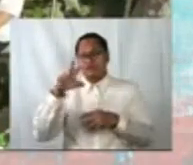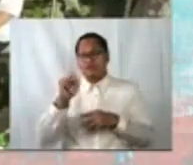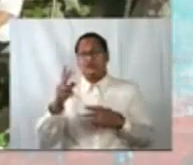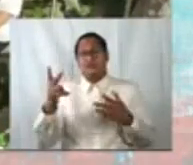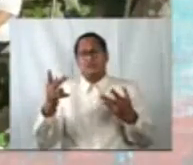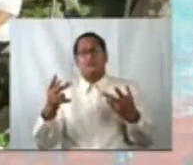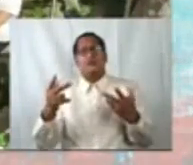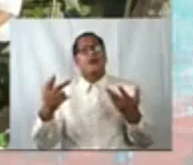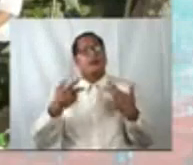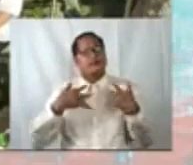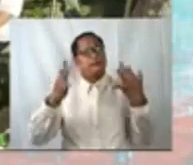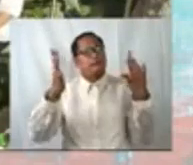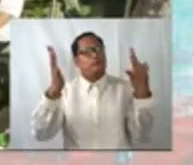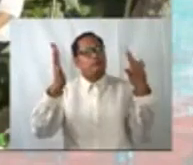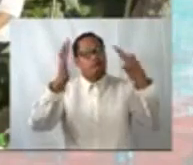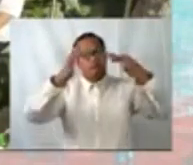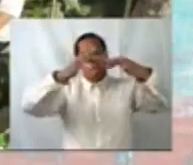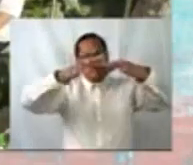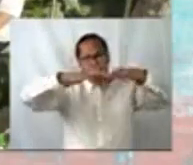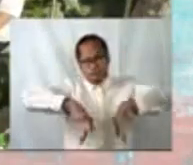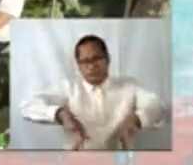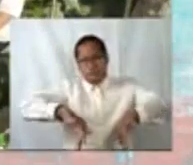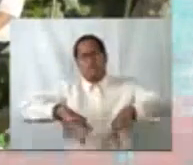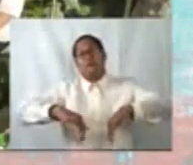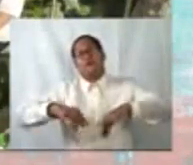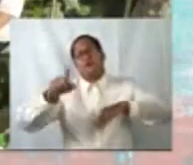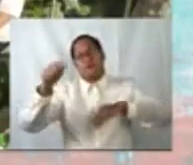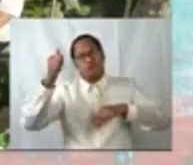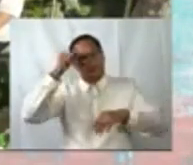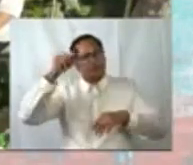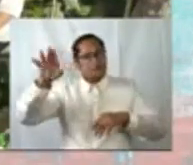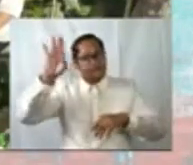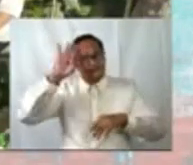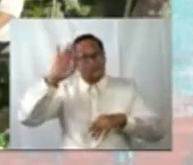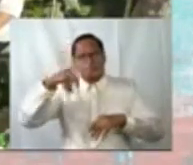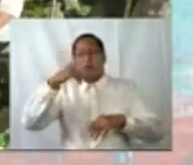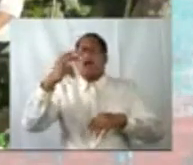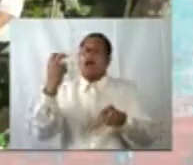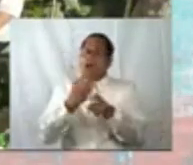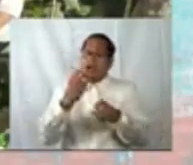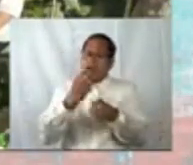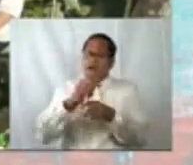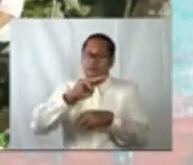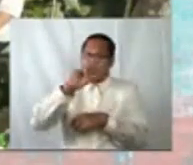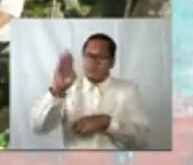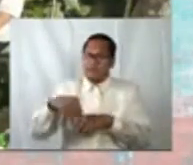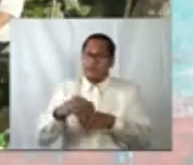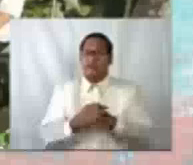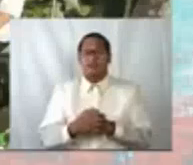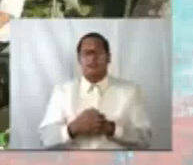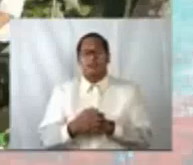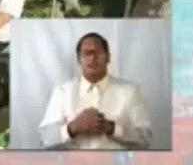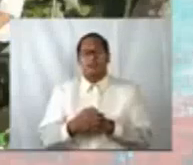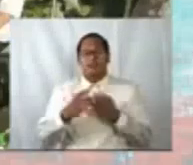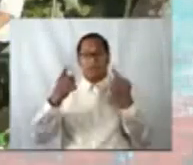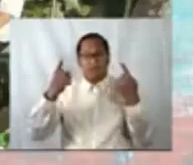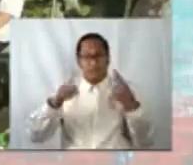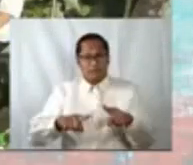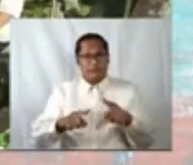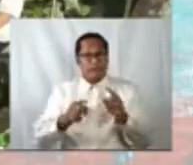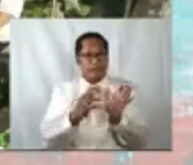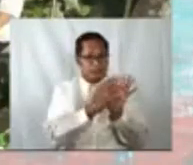nawasak na yung maraming puwersa ni Bonifacio. Nahirapan siya sa Maynila eh. So, ang nangyari diyan